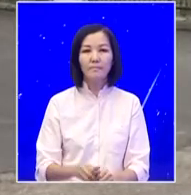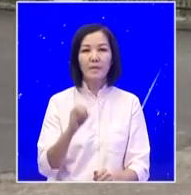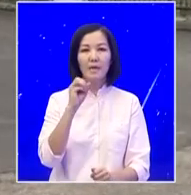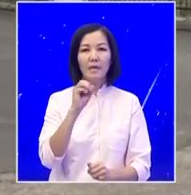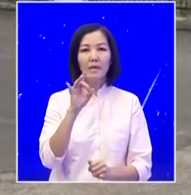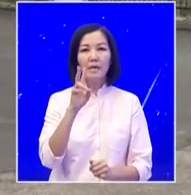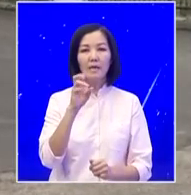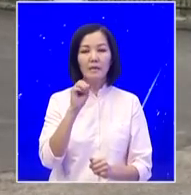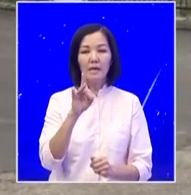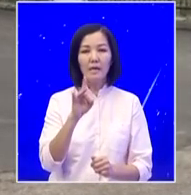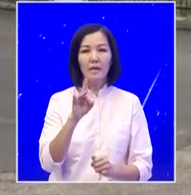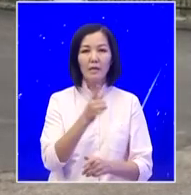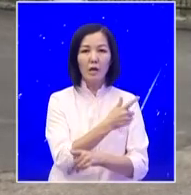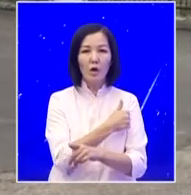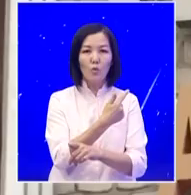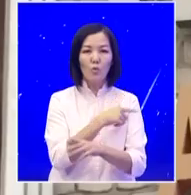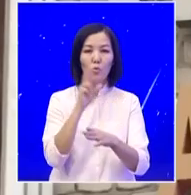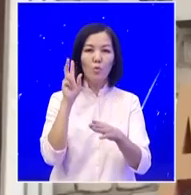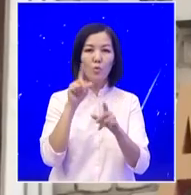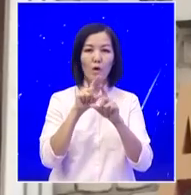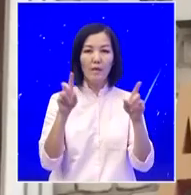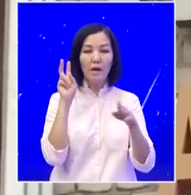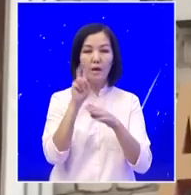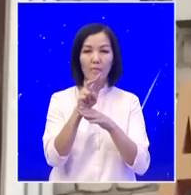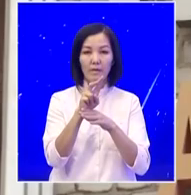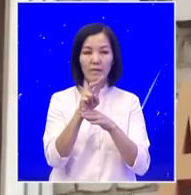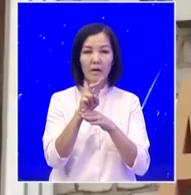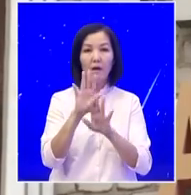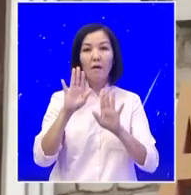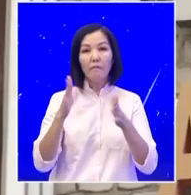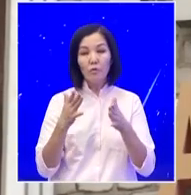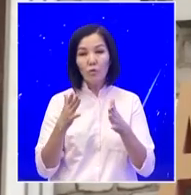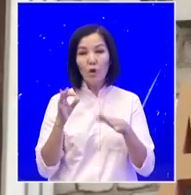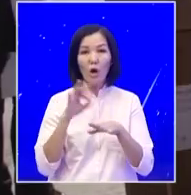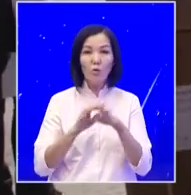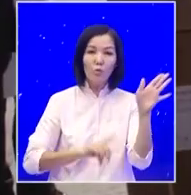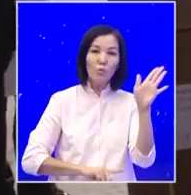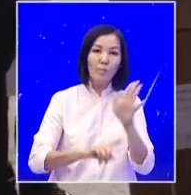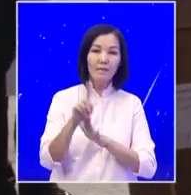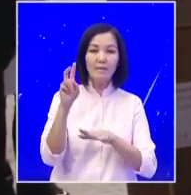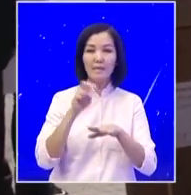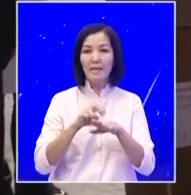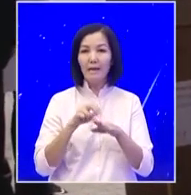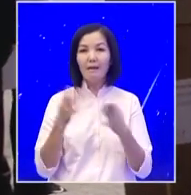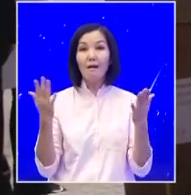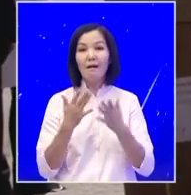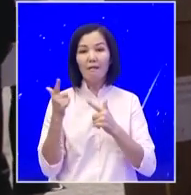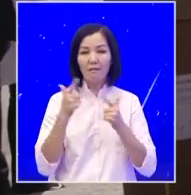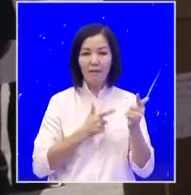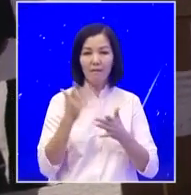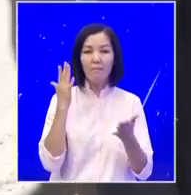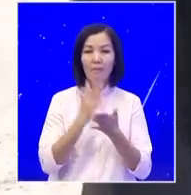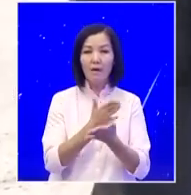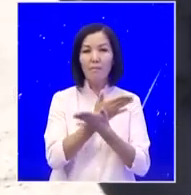Әпсейітұлы алдымен аудандық ауруханаға аялдады. Аты жаман індет айтпай келсе, ақ халаттылардың әзірліктері қалай екенімен танысты.